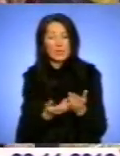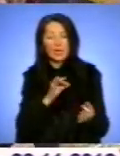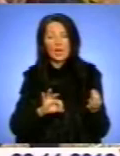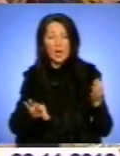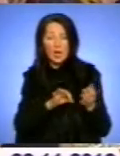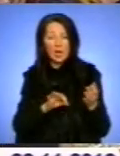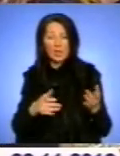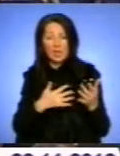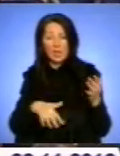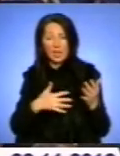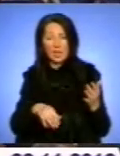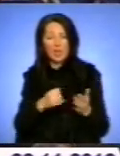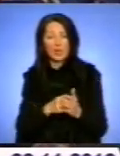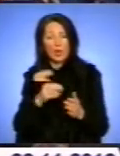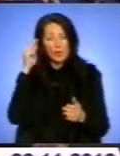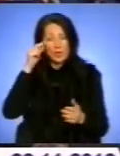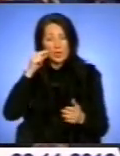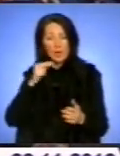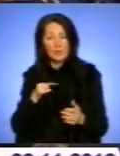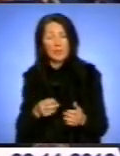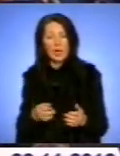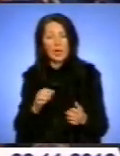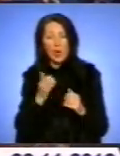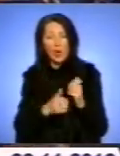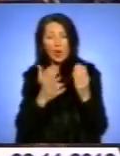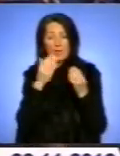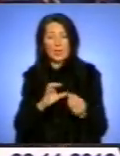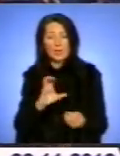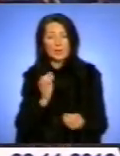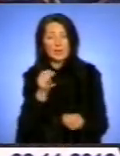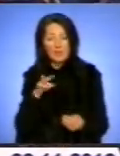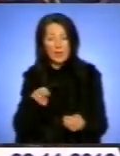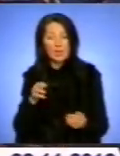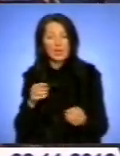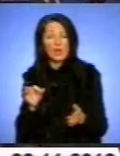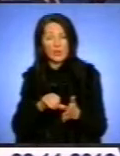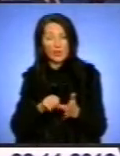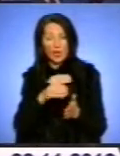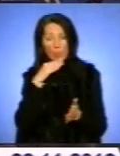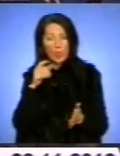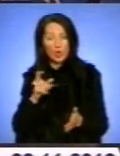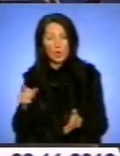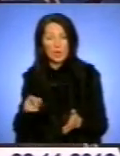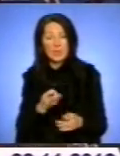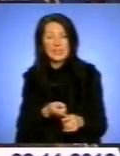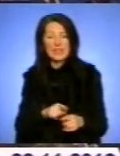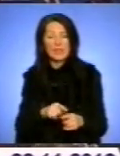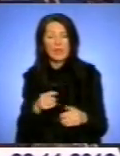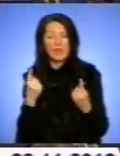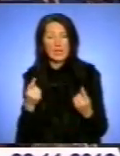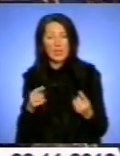тисяч користувачів. Це дуже широкомасштабний проєкт. Там дитина може знайти собі від,